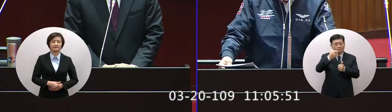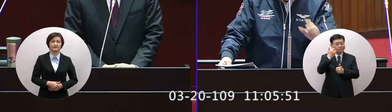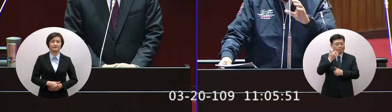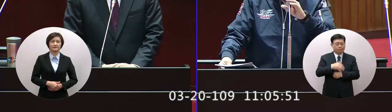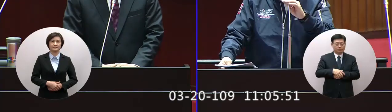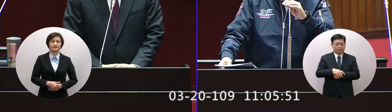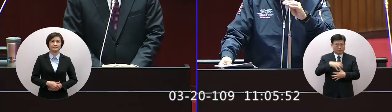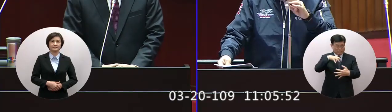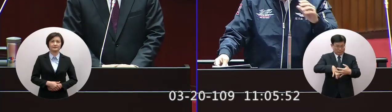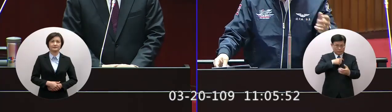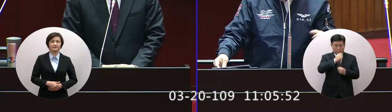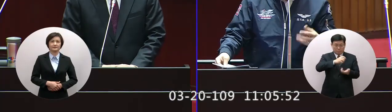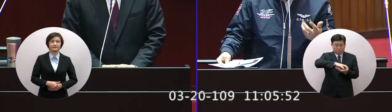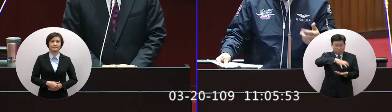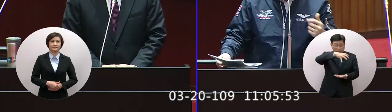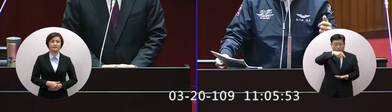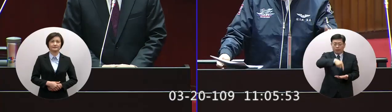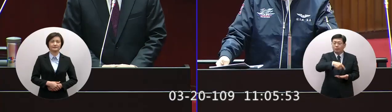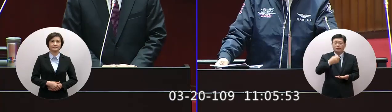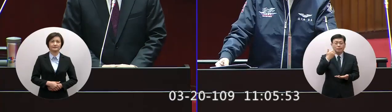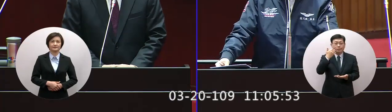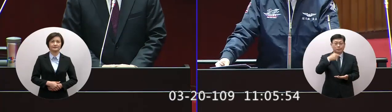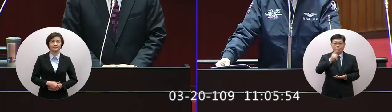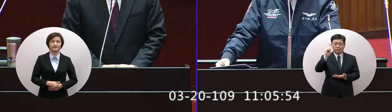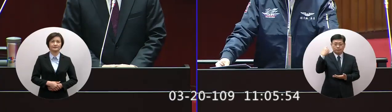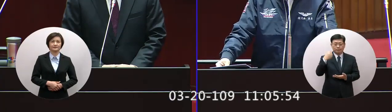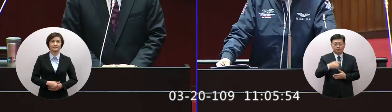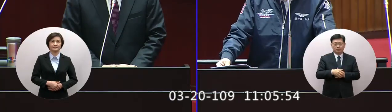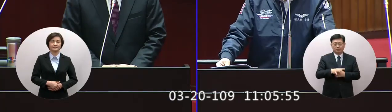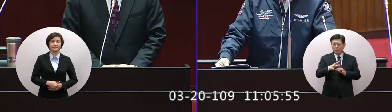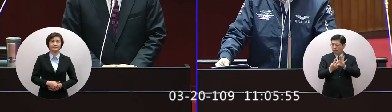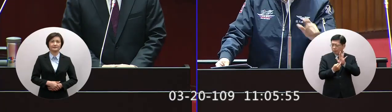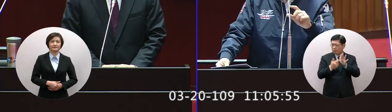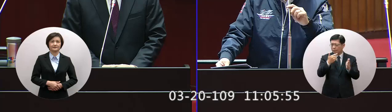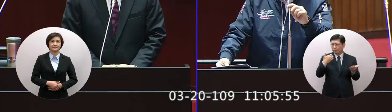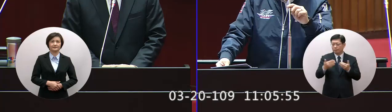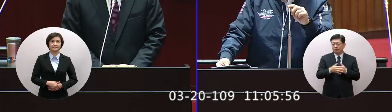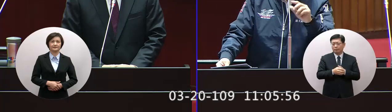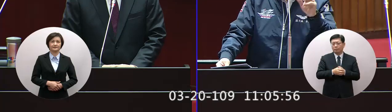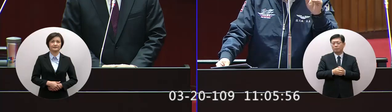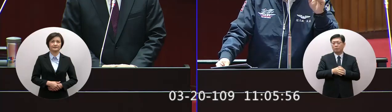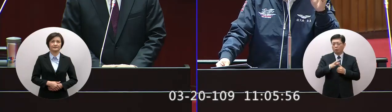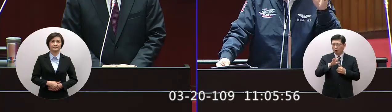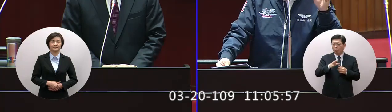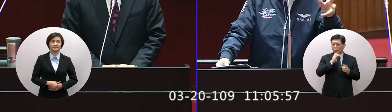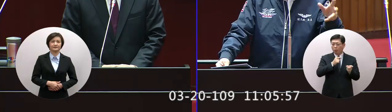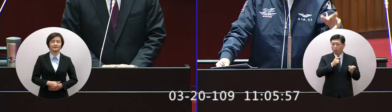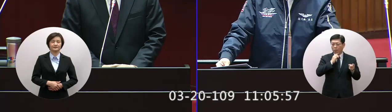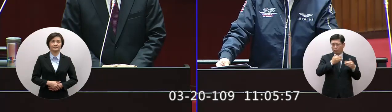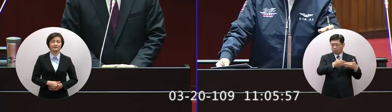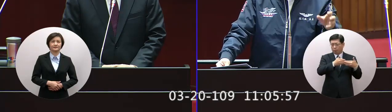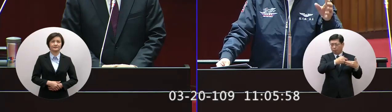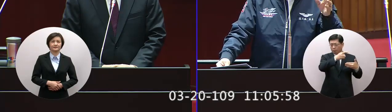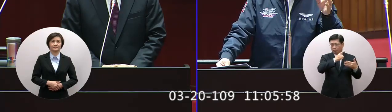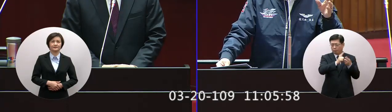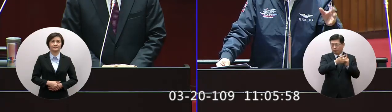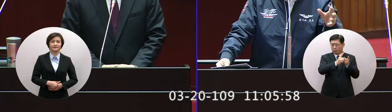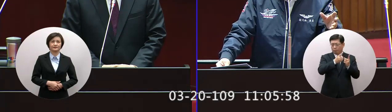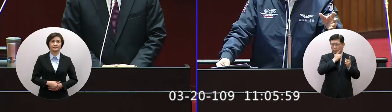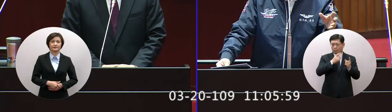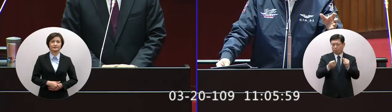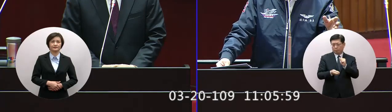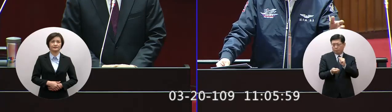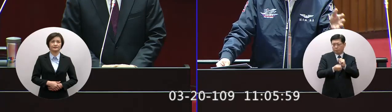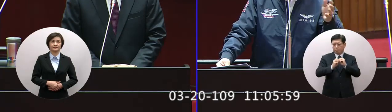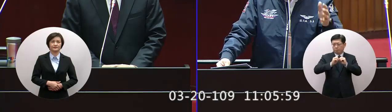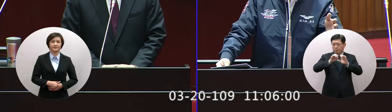囤货潮里面呢，甚至发现说他们的说法里面讲很具体，是不是有来自于对岸好的这个网